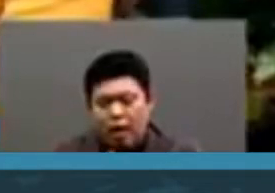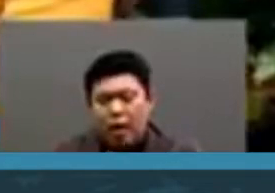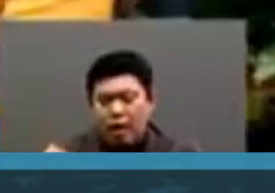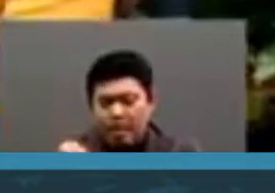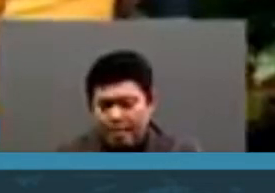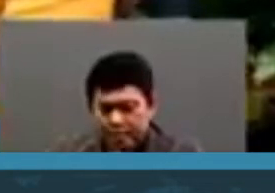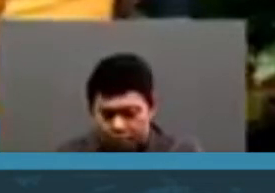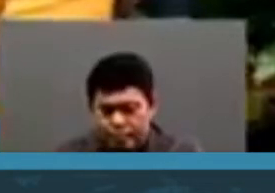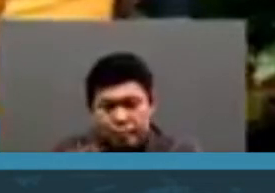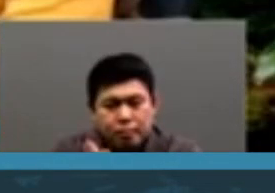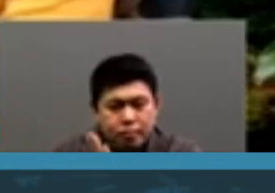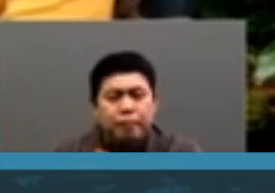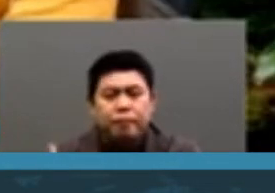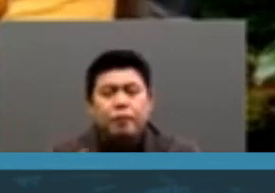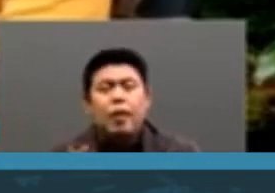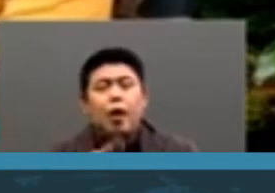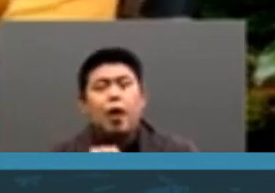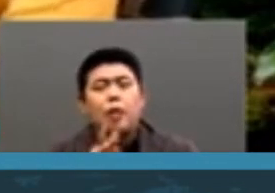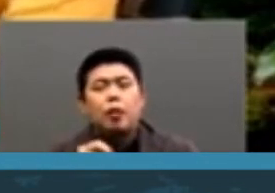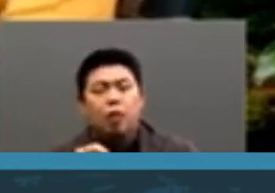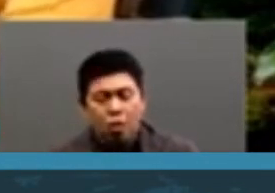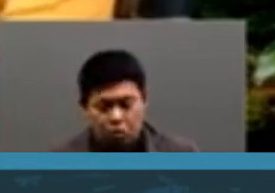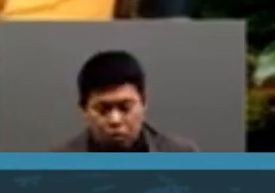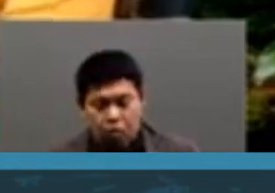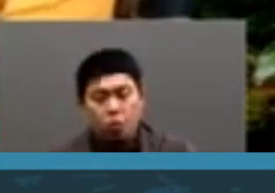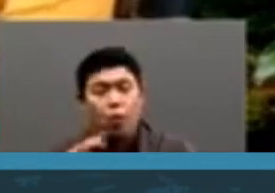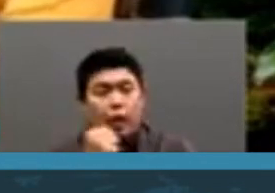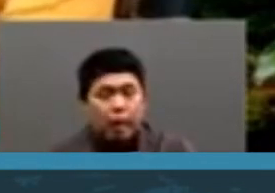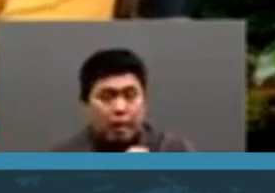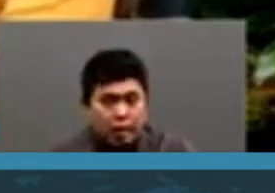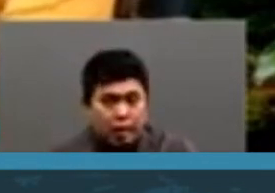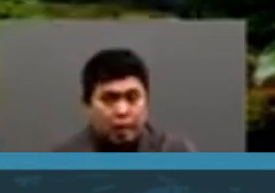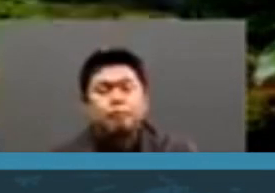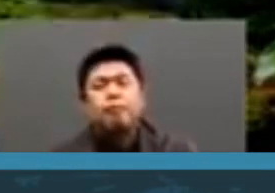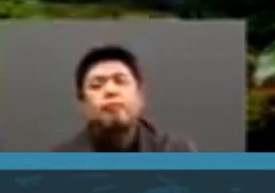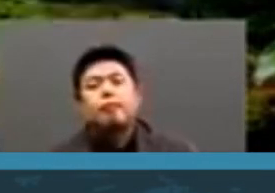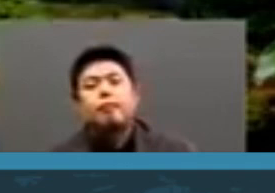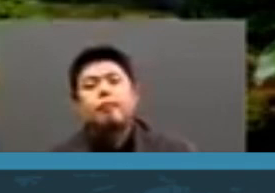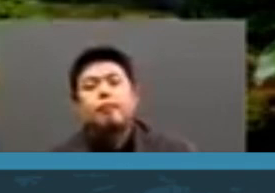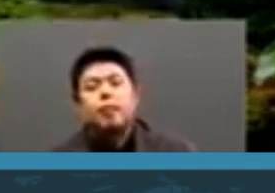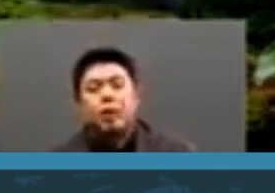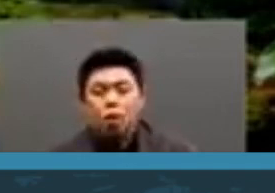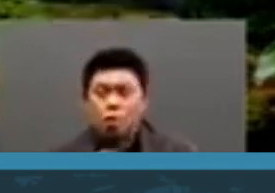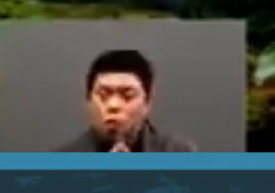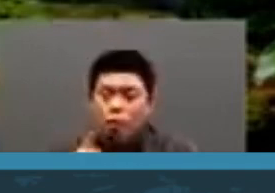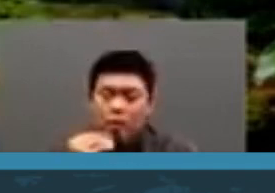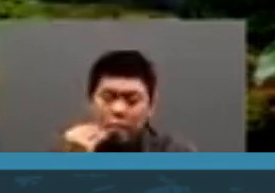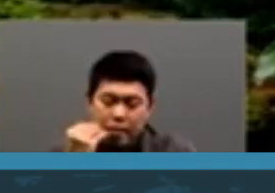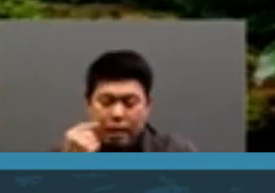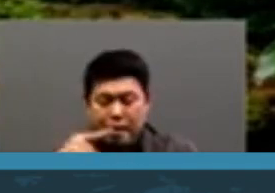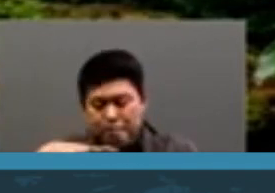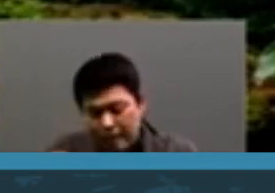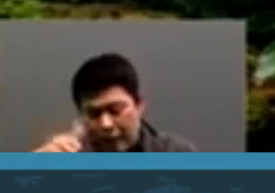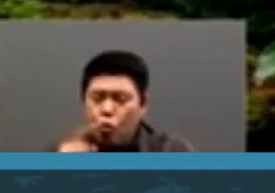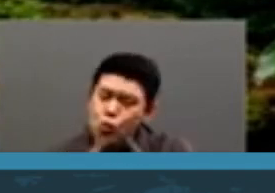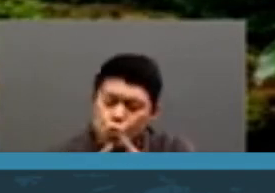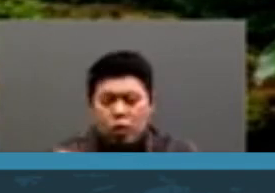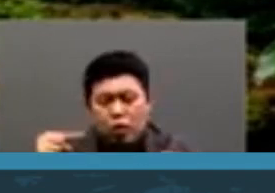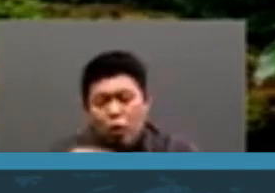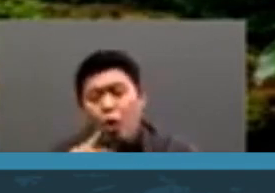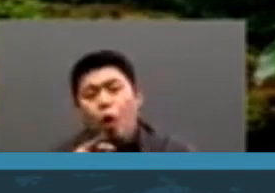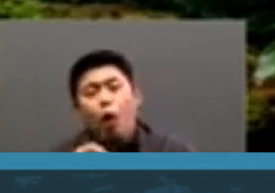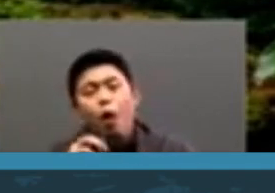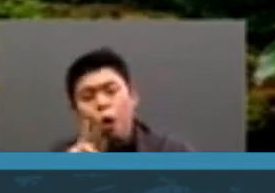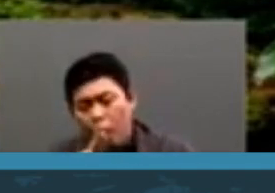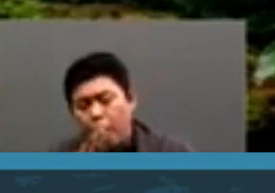วันนี้ในรายการคุยเรื่องบ้านคุยเรื่องเมืองคุยทุกเรื่องกับรัฐมนตรีทางสถานีวิทยุกระจายเสียงแห่งประเทศไทย